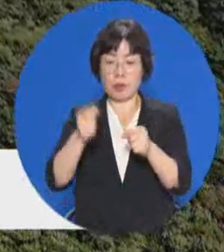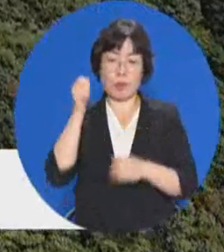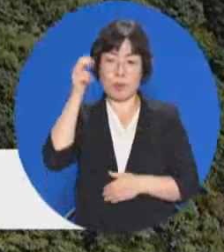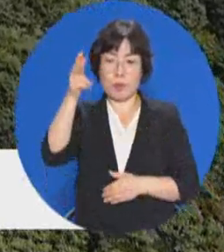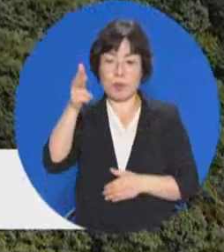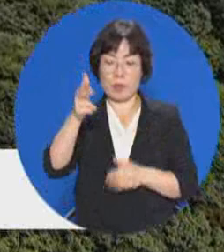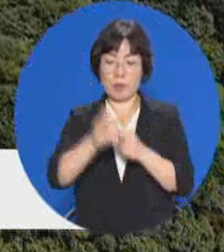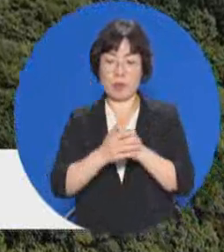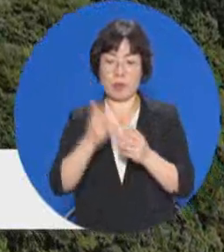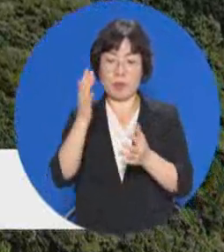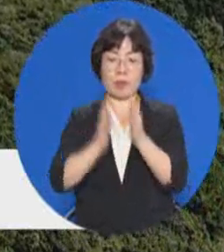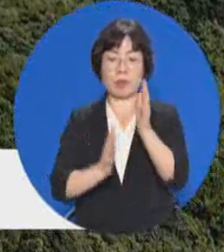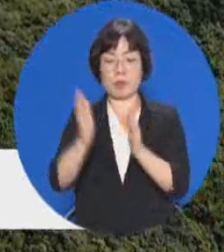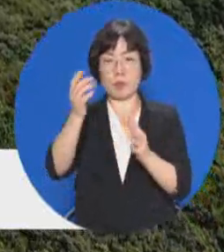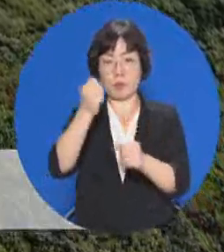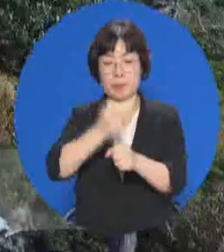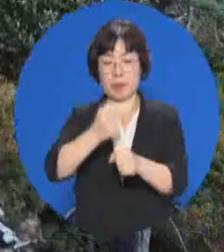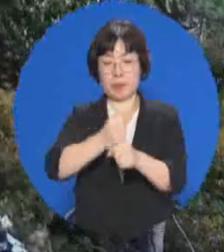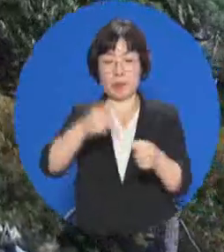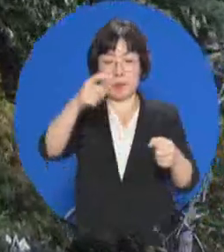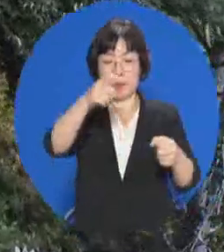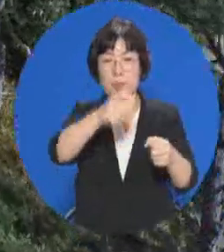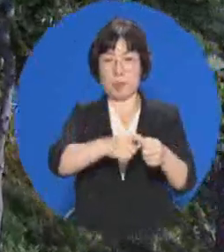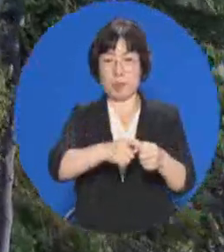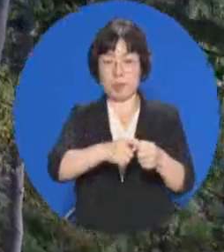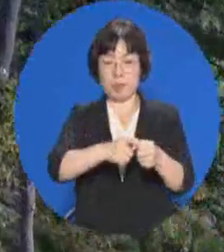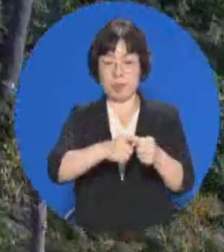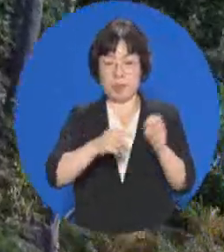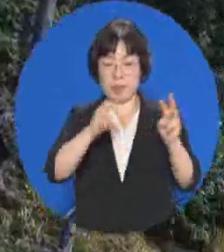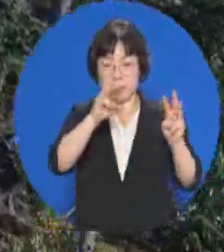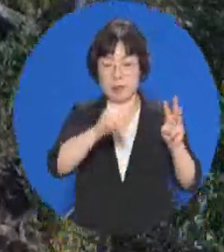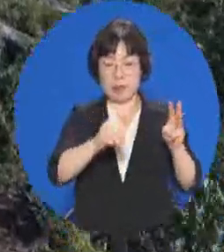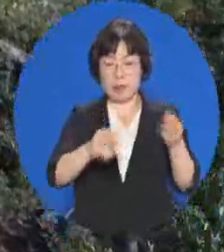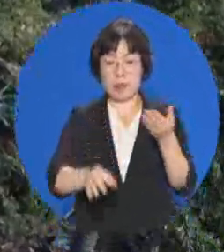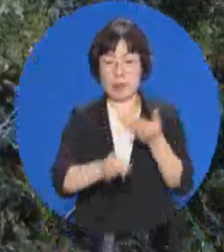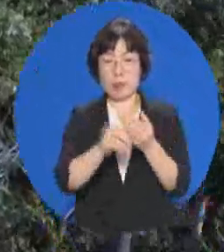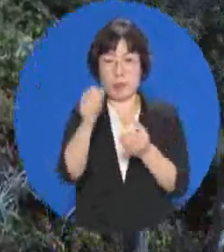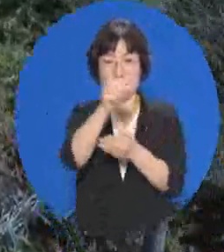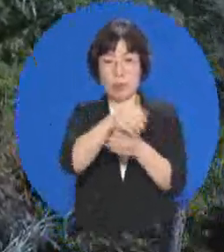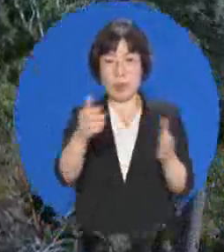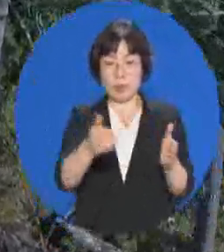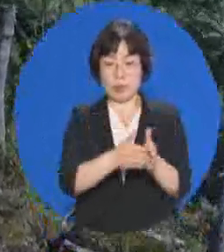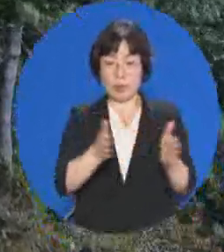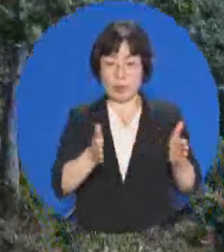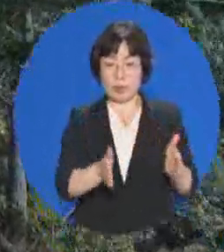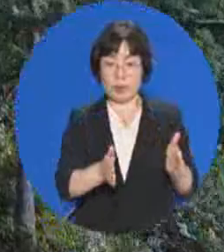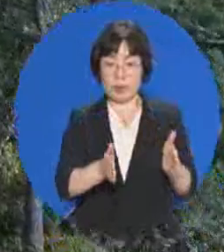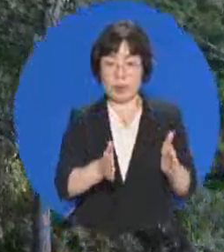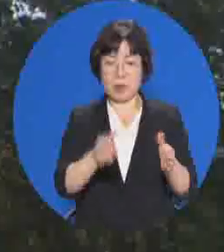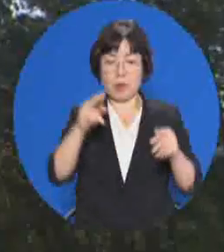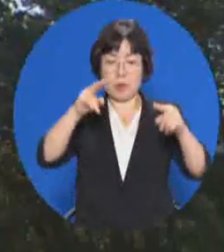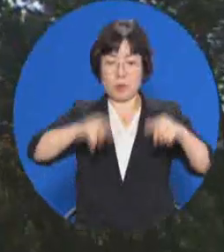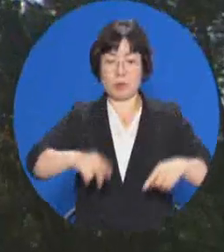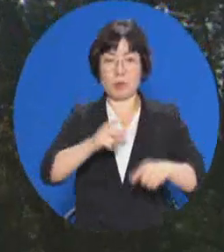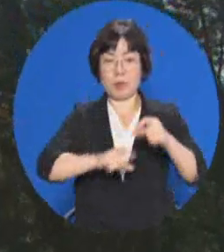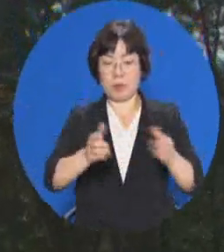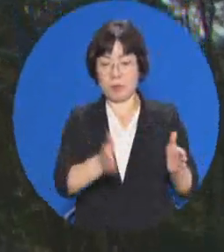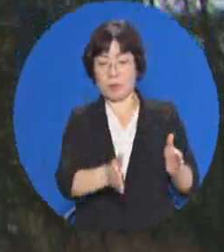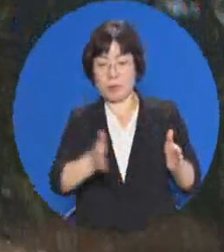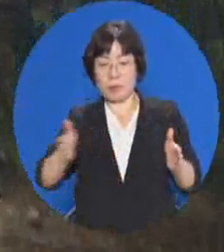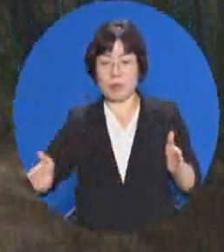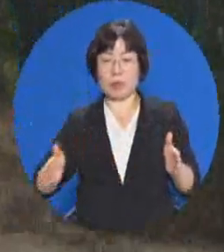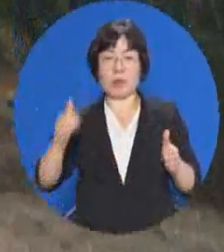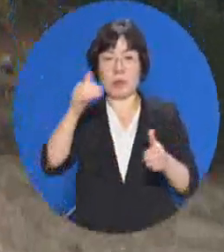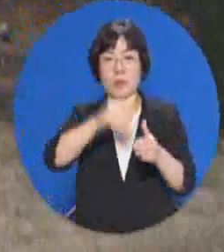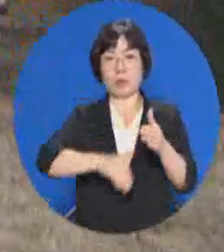업체가 동백나무 숲을 조성하겠다며 3m 폭 임시도로 허가를 받아놓고 기준보다 2배 이상 넓게 건설해버린